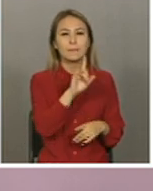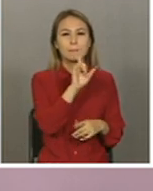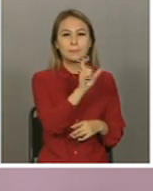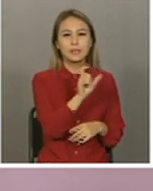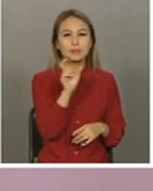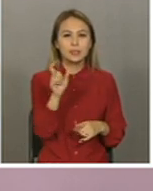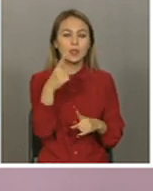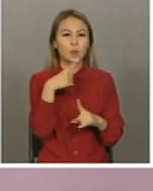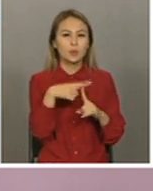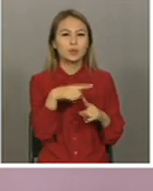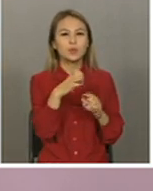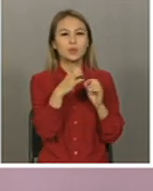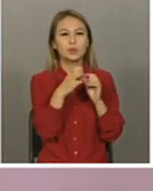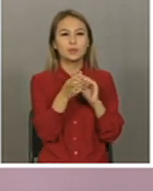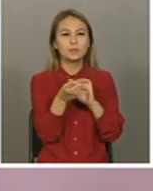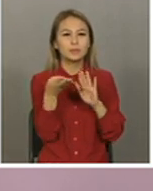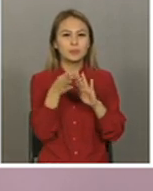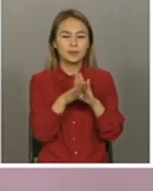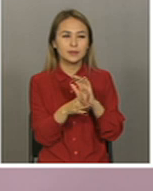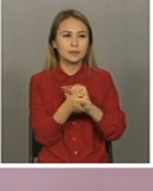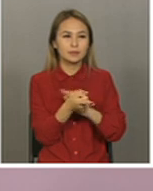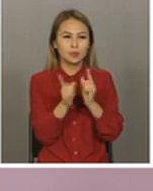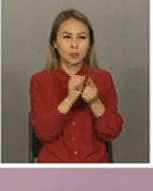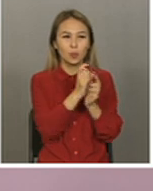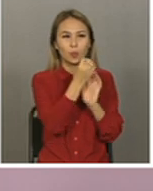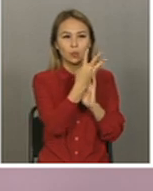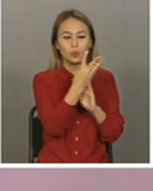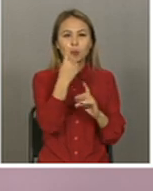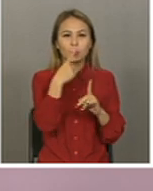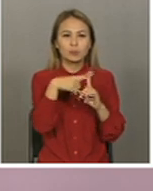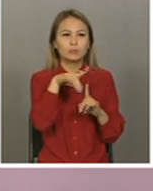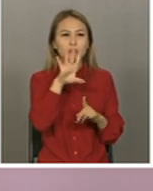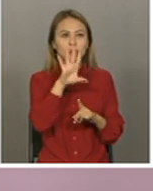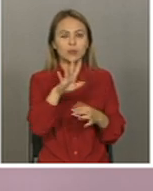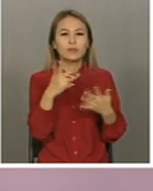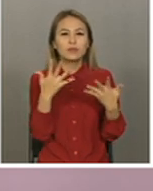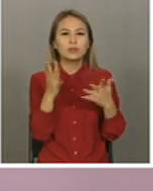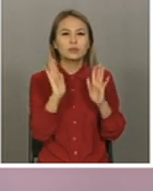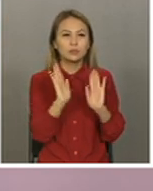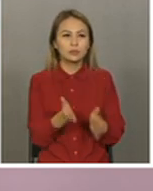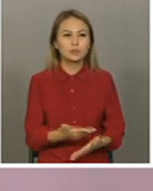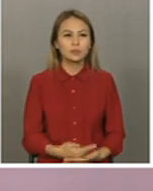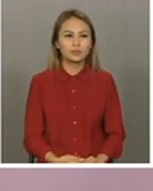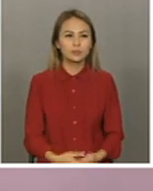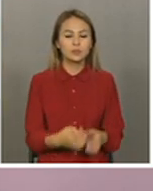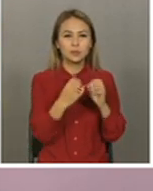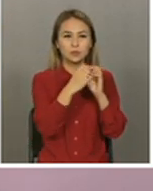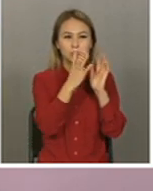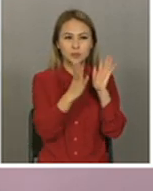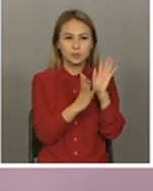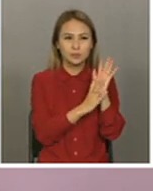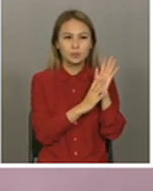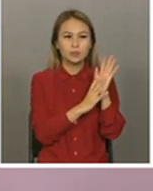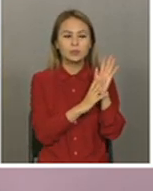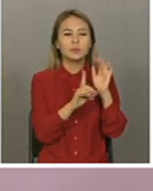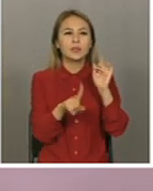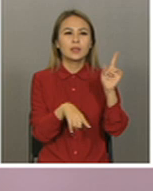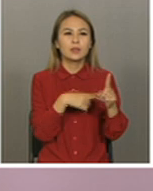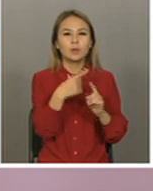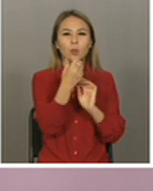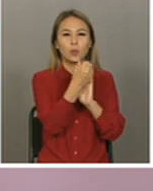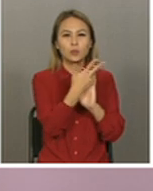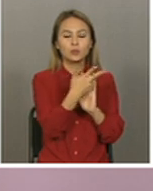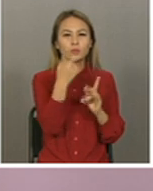қойсамыз, ондықтар өзгерсіз қалады. 14 пен 5-тің қосындысы нешеге тең, балалар? 19-ға тең. Келесі, 13